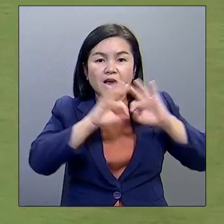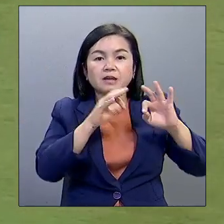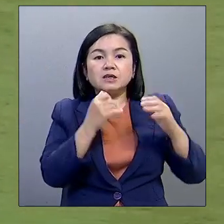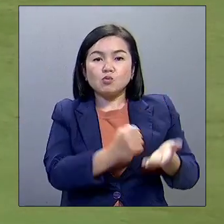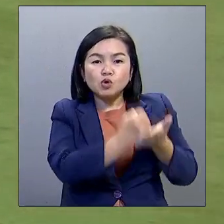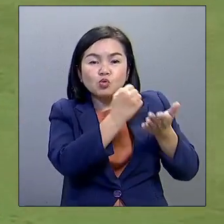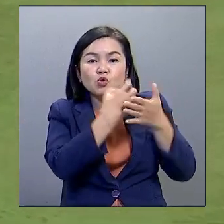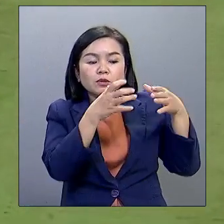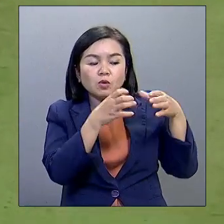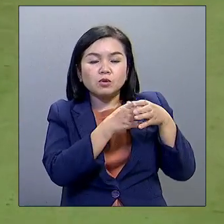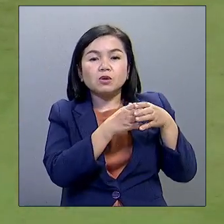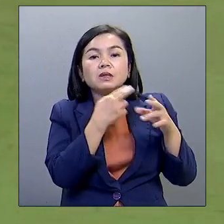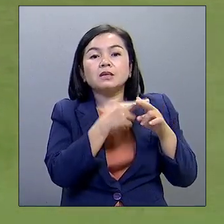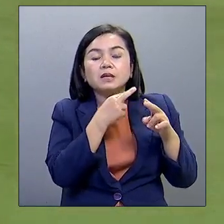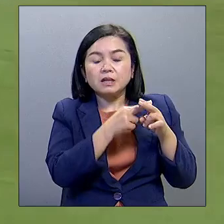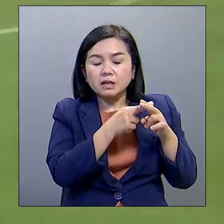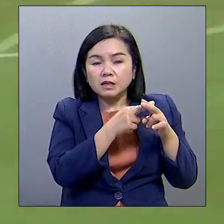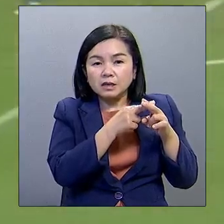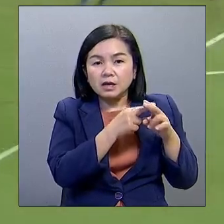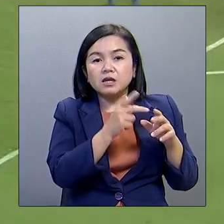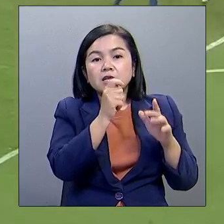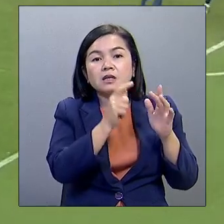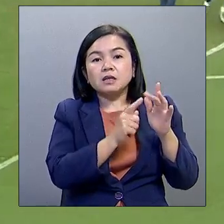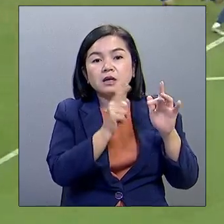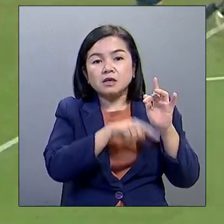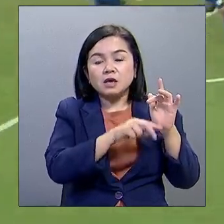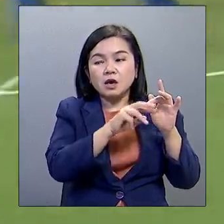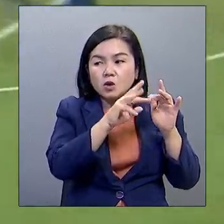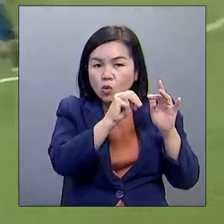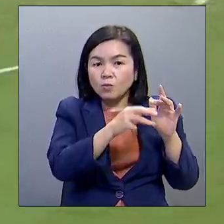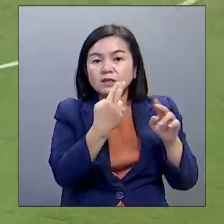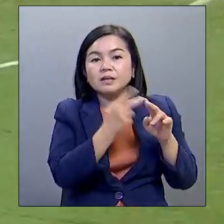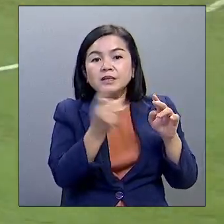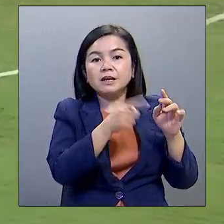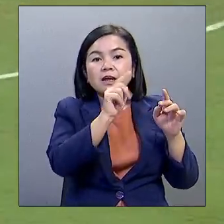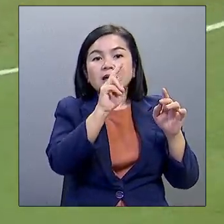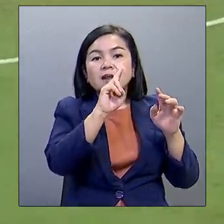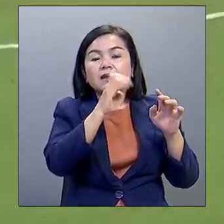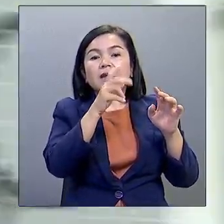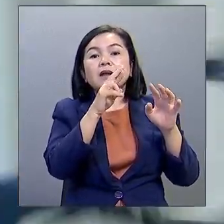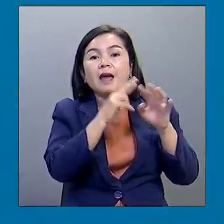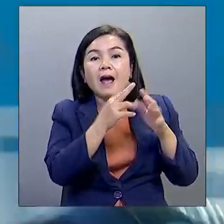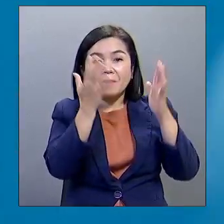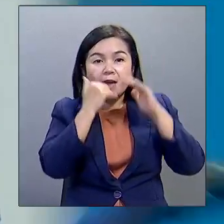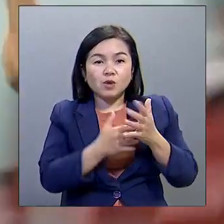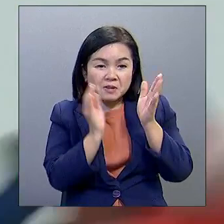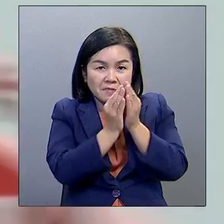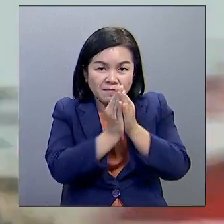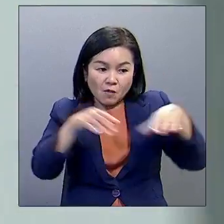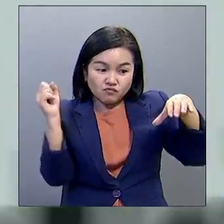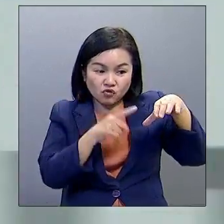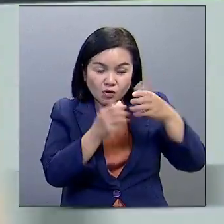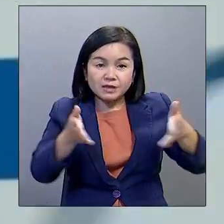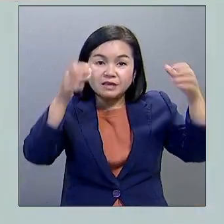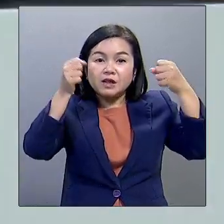ครับนำโดยกัปตันอุ้มธีรธรบุญมาทันธีรศิลป์แดงดาที่กำลังลุ้นสร้างสถิติดาวยิงตลอดการของถ้วยใบนี้